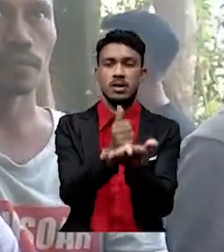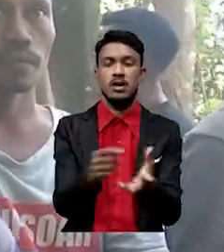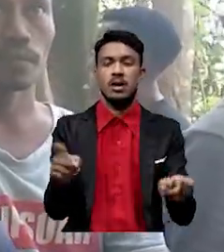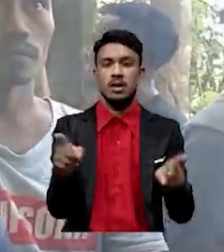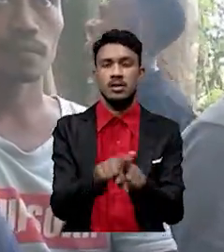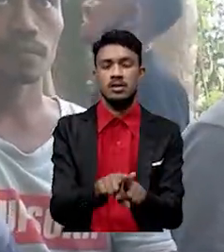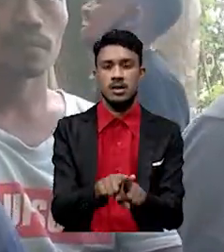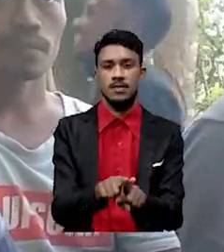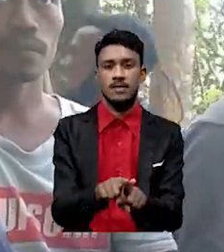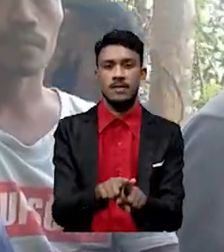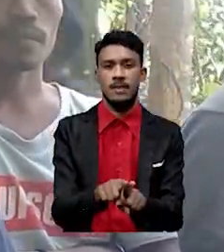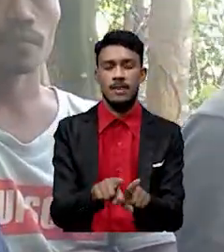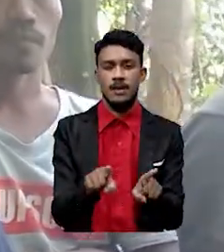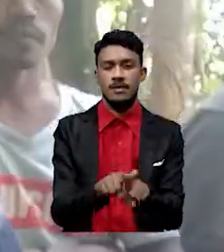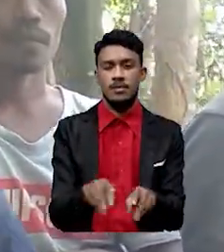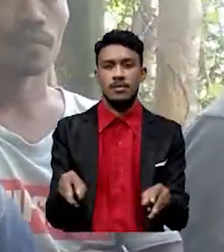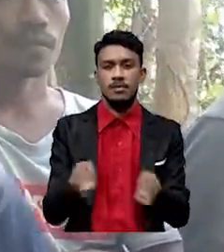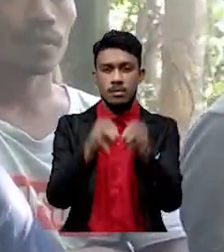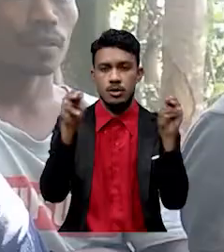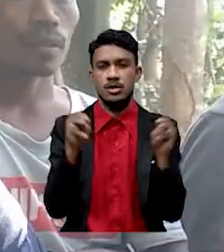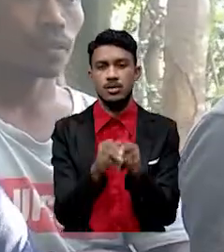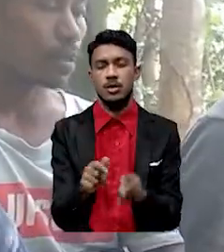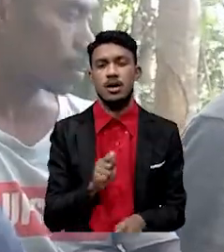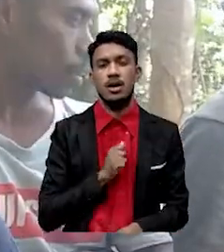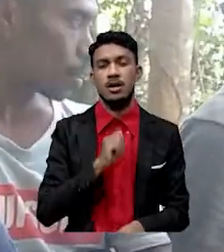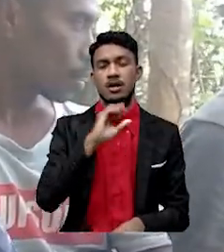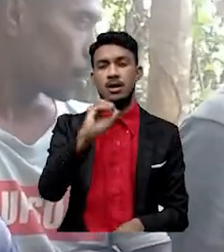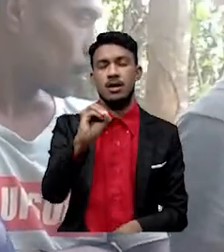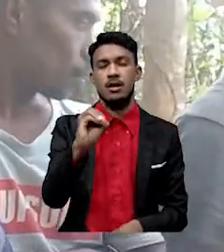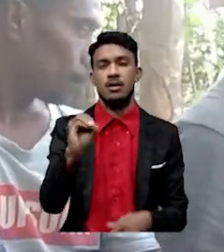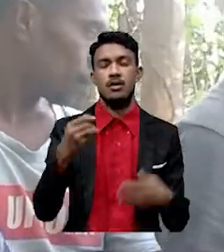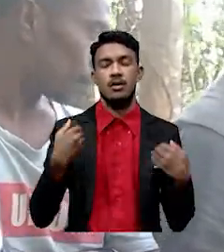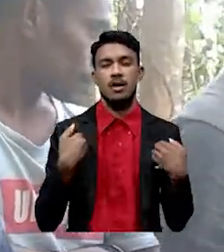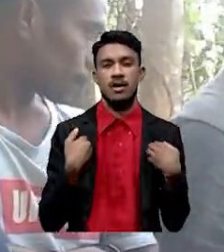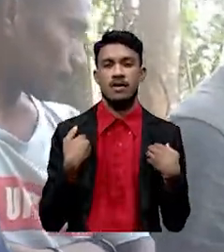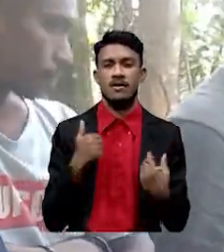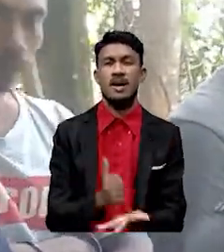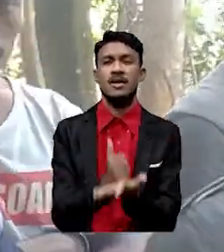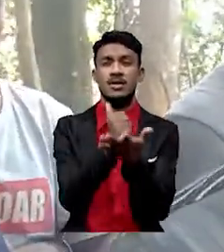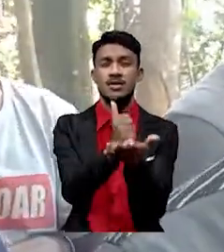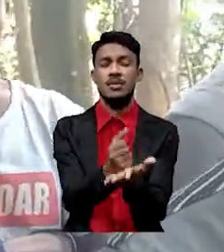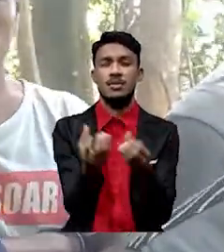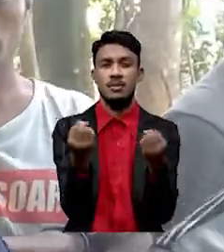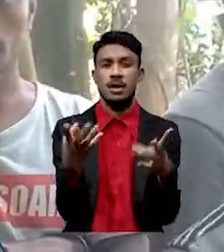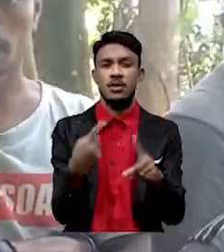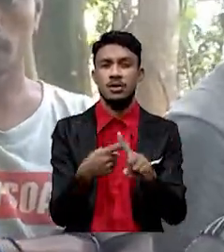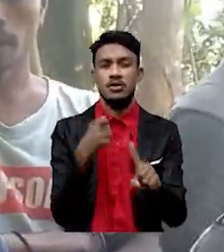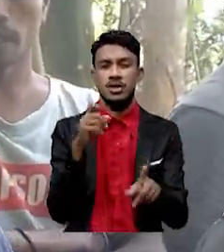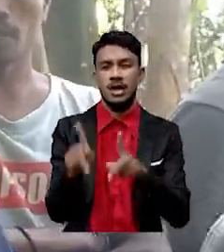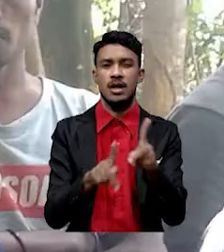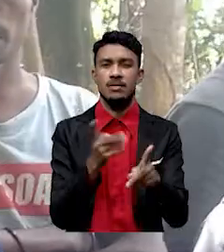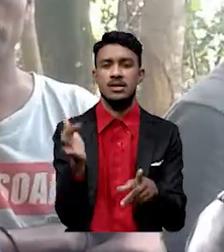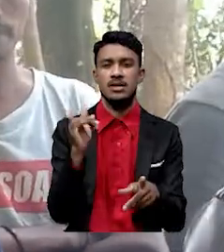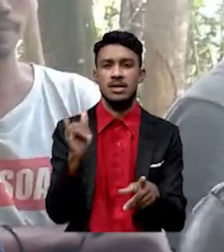kum ia sabai ia munisipal narun ini ansa ia be ansa apoi masih mune ho si sirah nebe mak